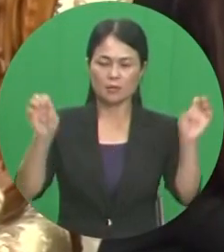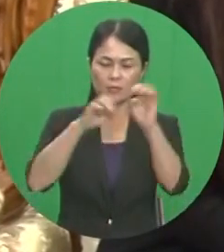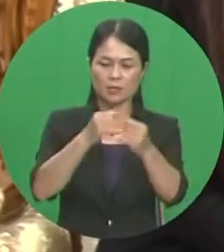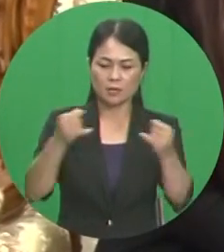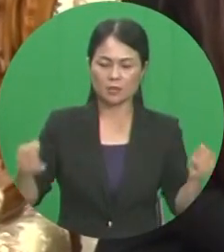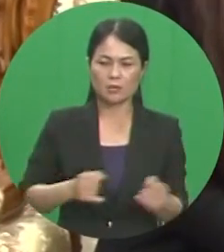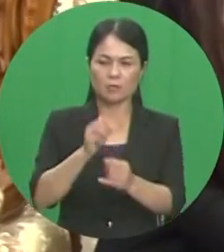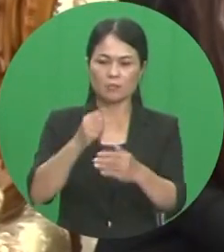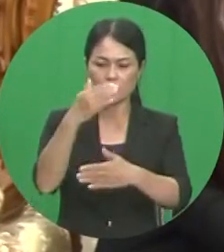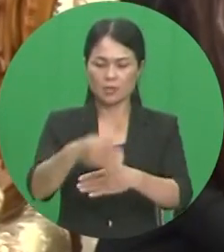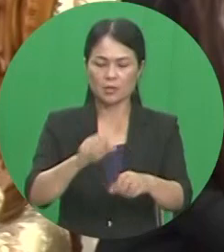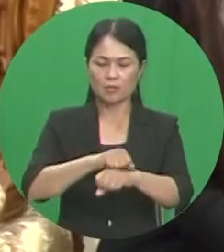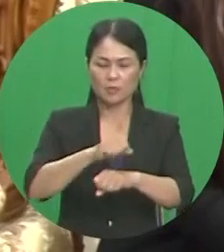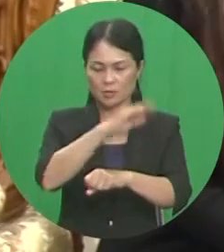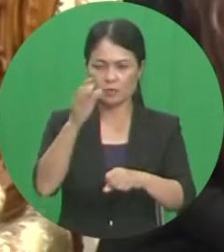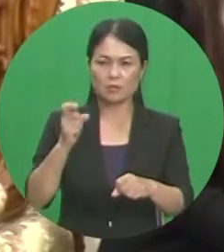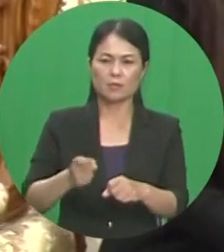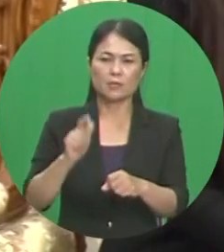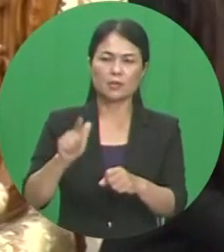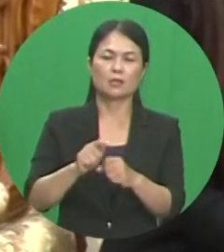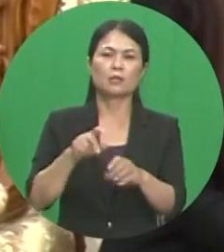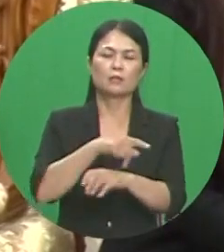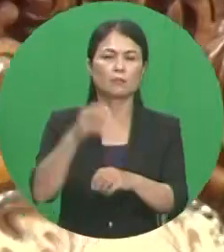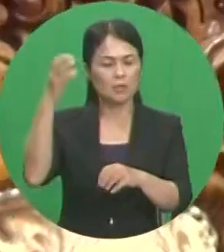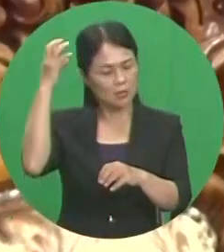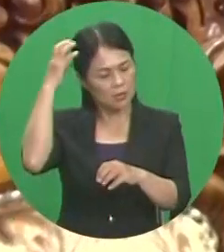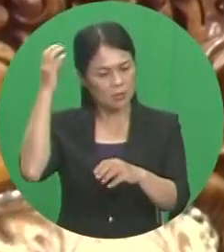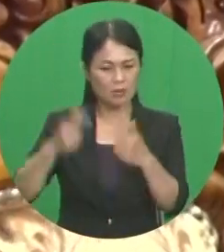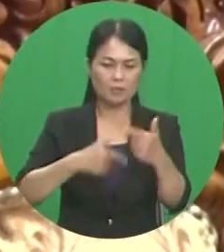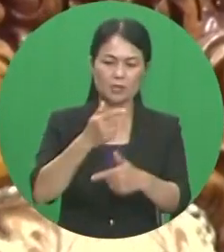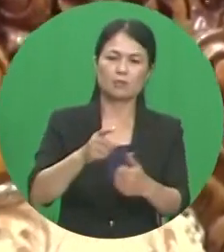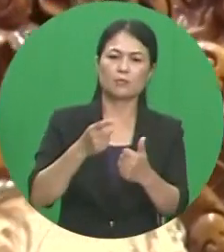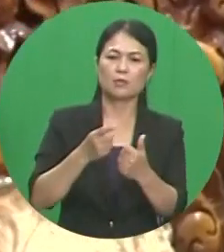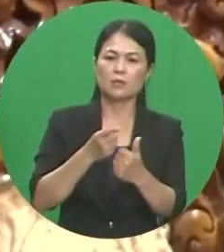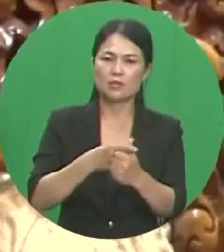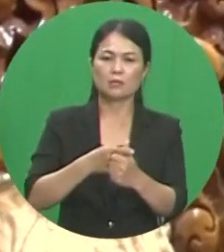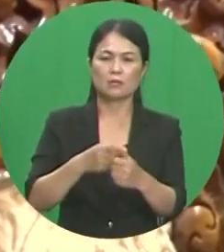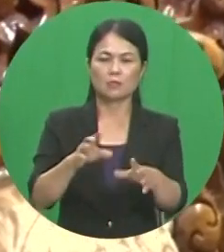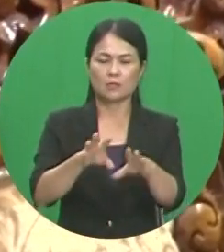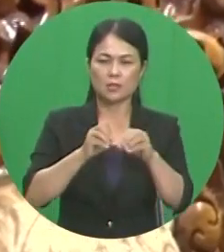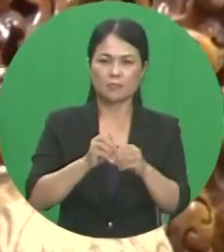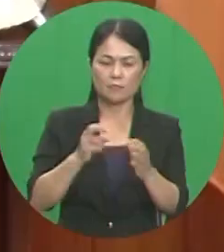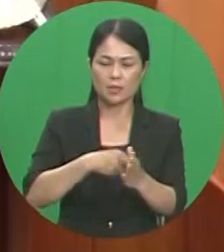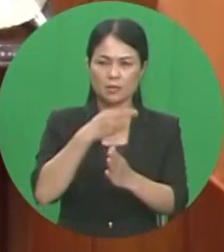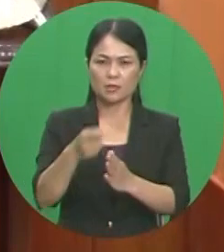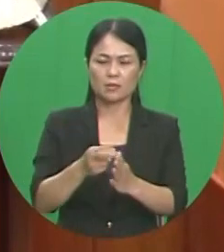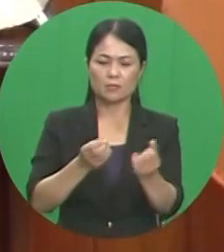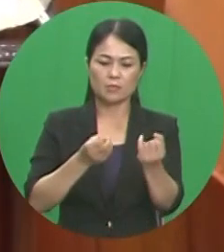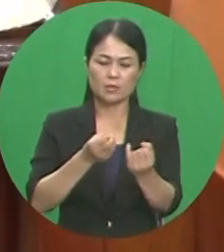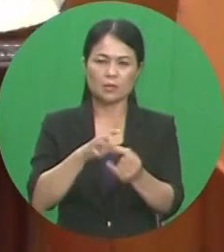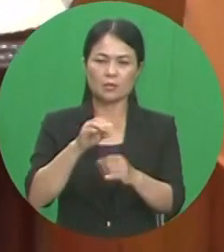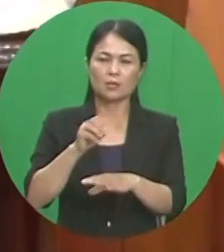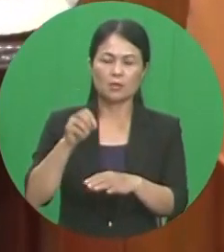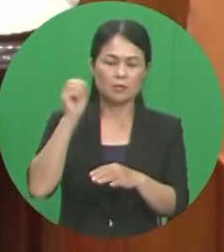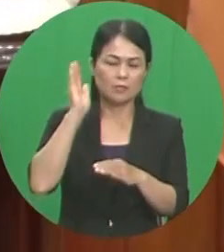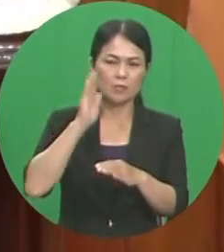trái tổ mộc phân đông hàn cháy khai cầm bông chám, đài miên trong hiên đầm bầu ní. Bạn tự tù phỏa bí ca trên trầm khổng mộng ní châm